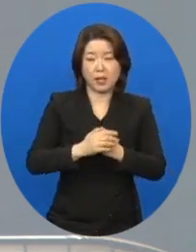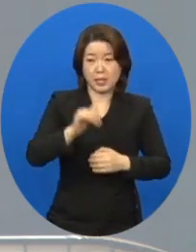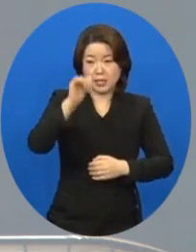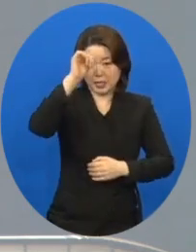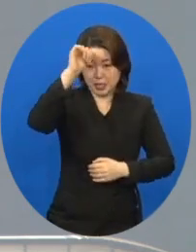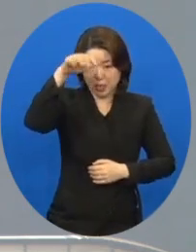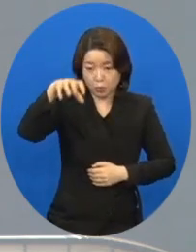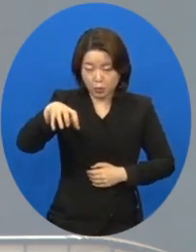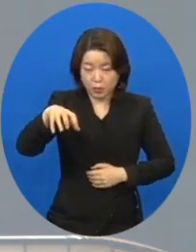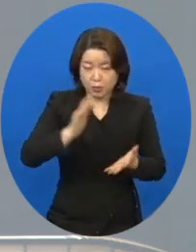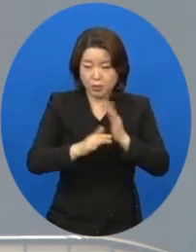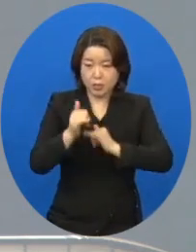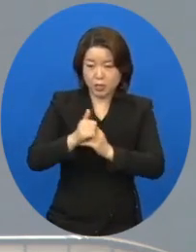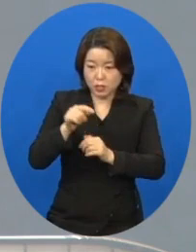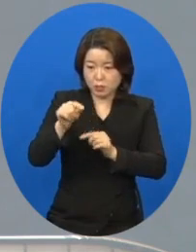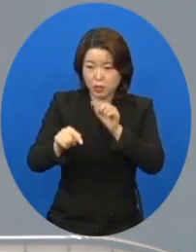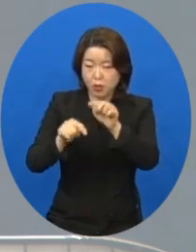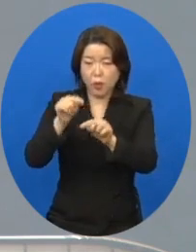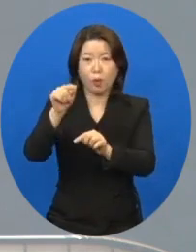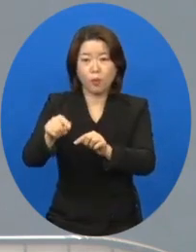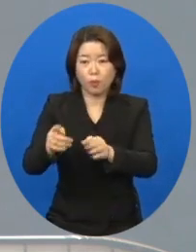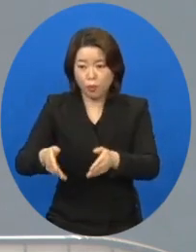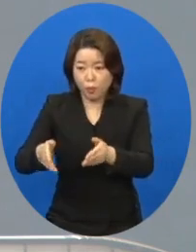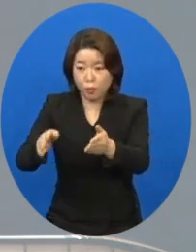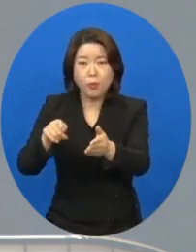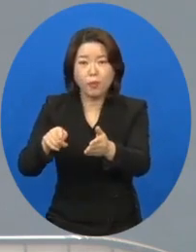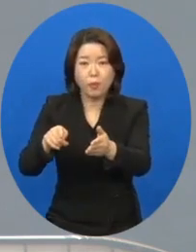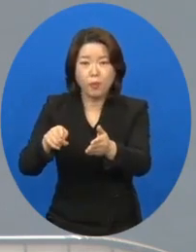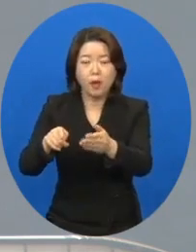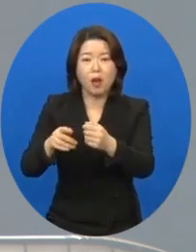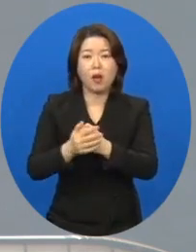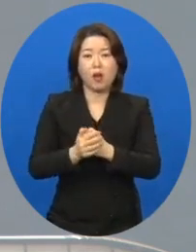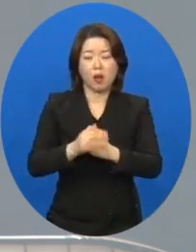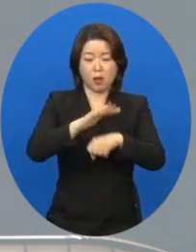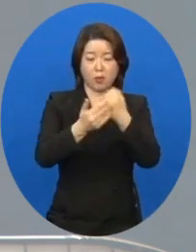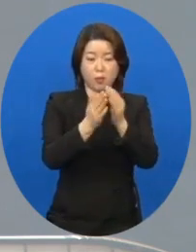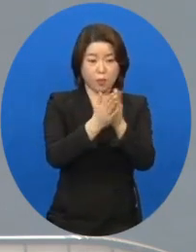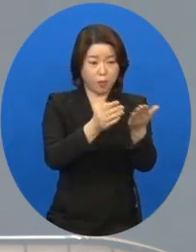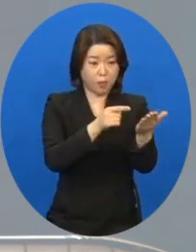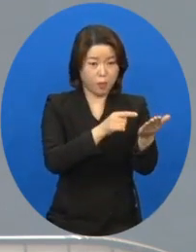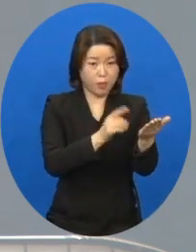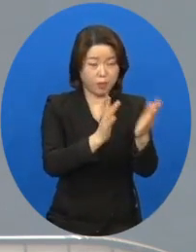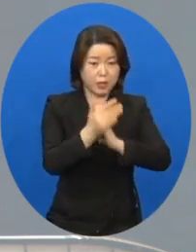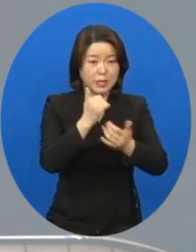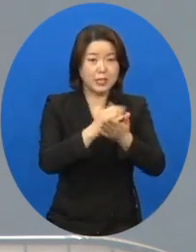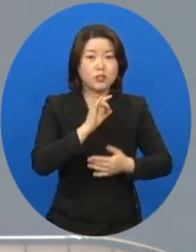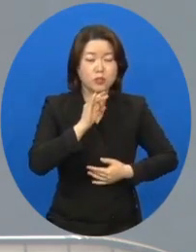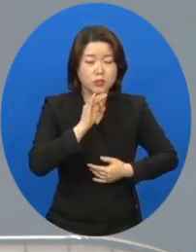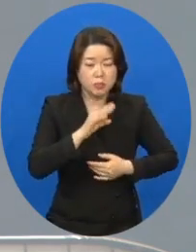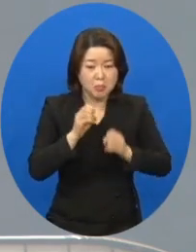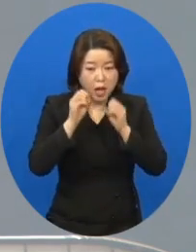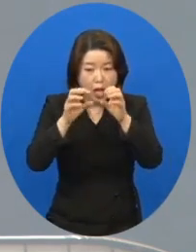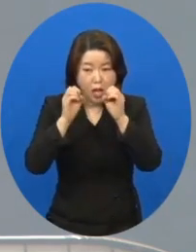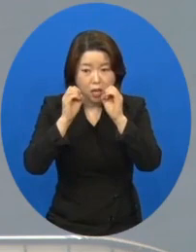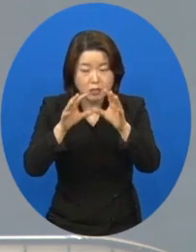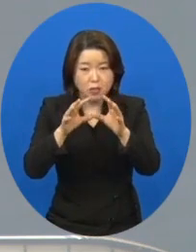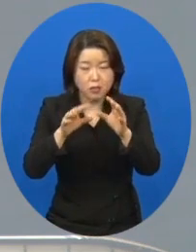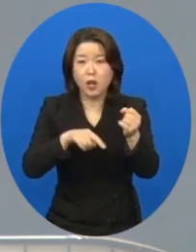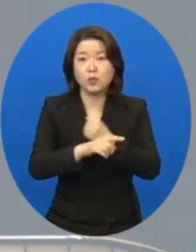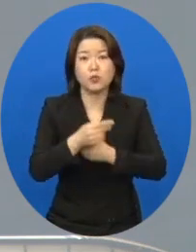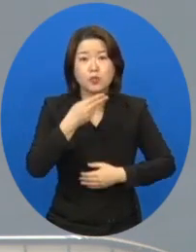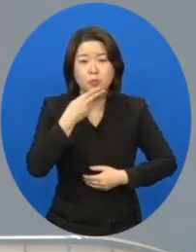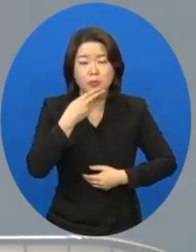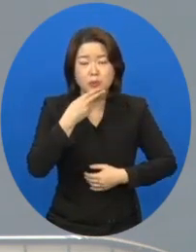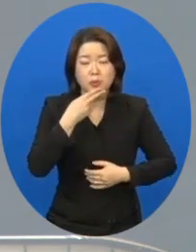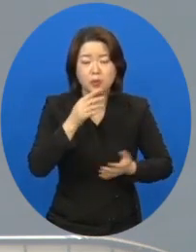걷고 계시더라. 예수님이 인도에 걷고, 성경에 있는 예수님만 전할 이유가 없었어요.